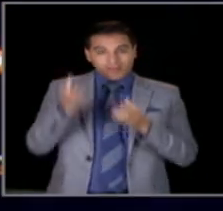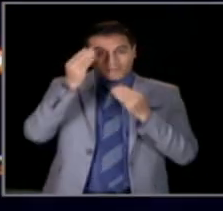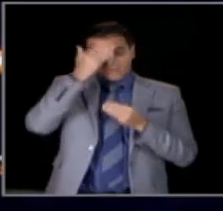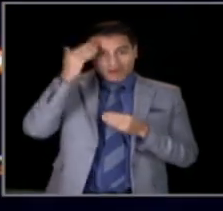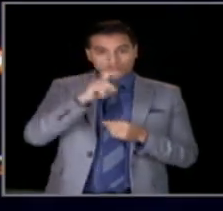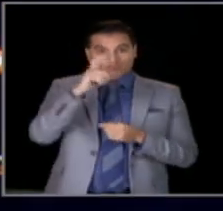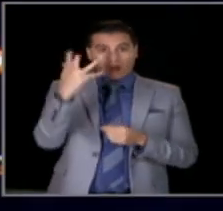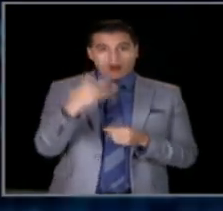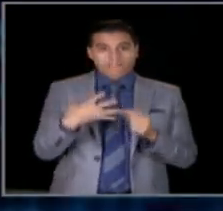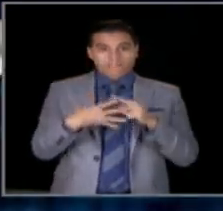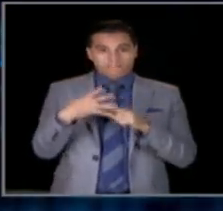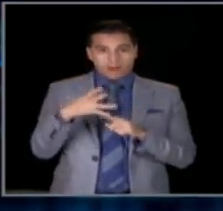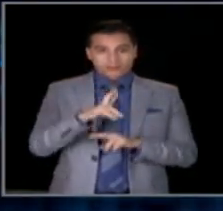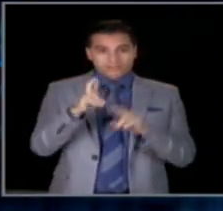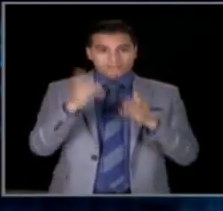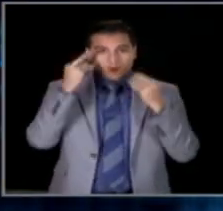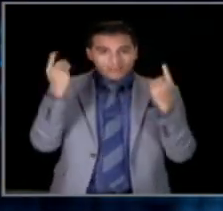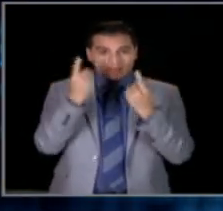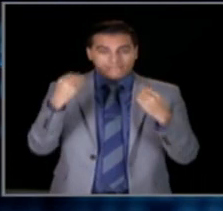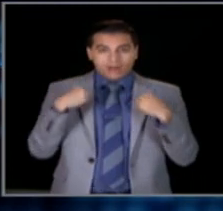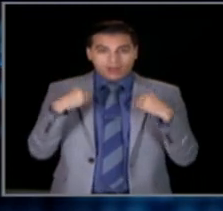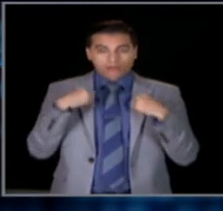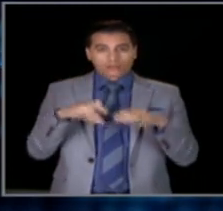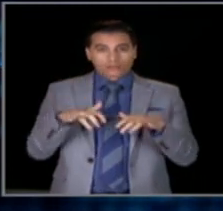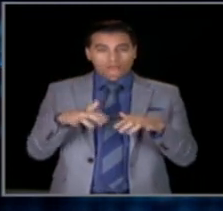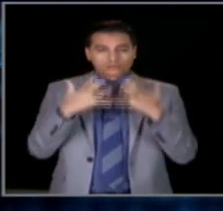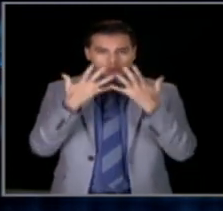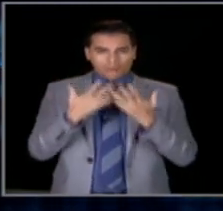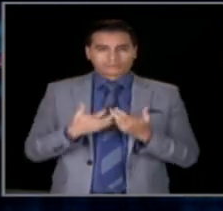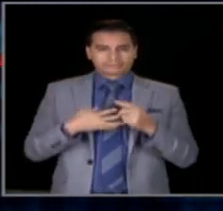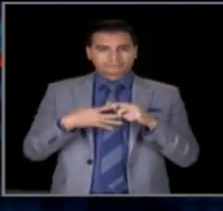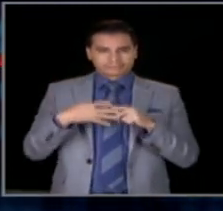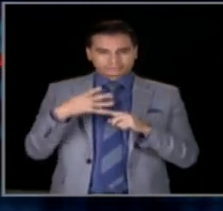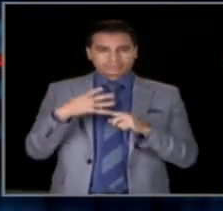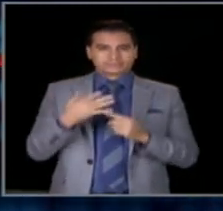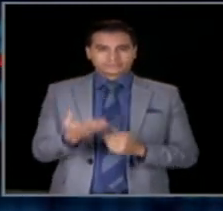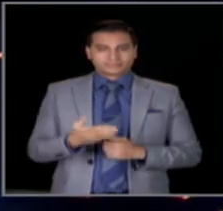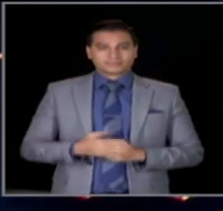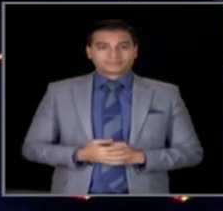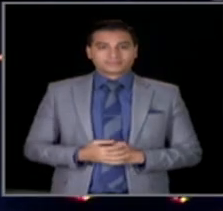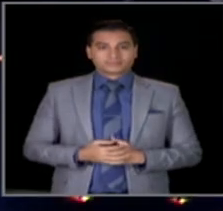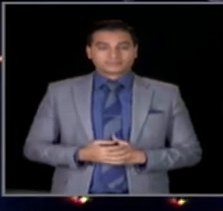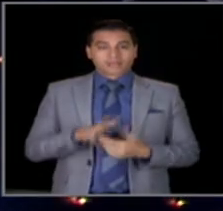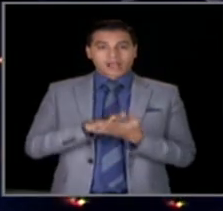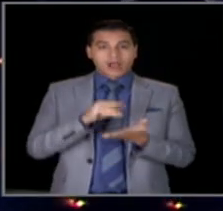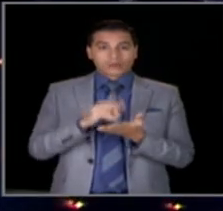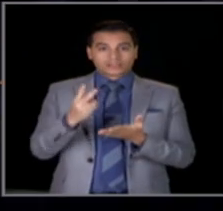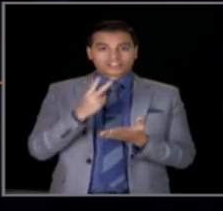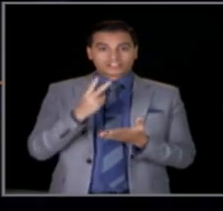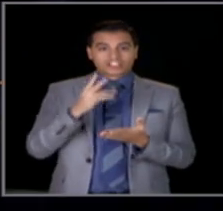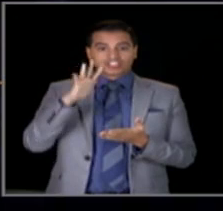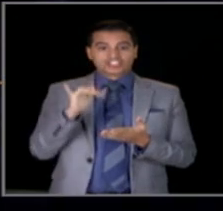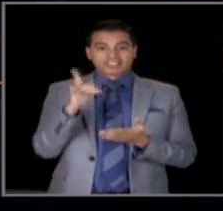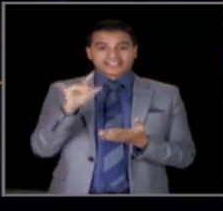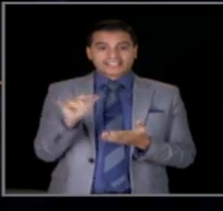فقرة المعرفة 4 أسئلة: معلومات عامة، رياضة، تكنولوجيا، وقدرات ذهنية. أول 2 شيرين